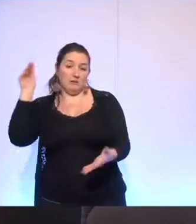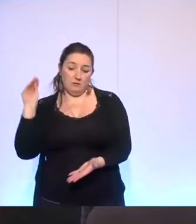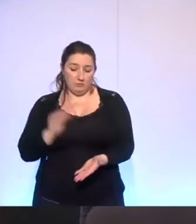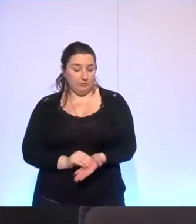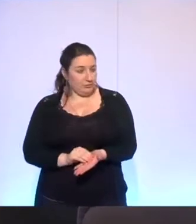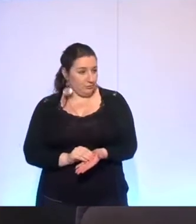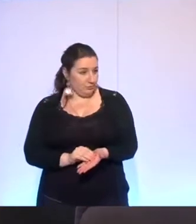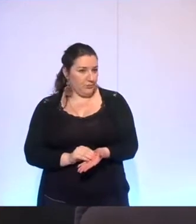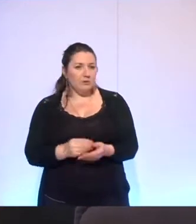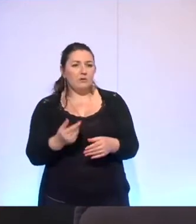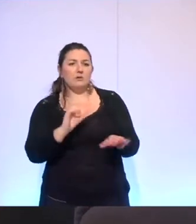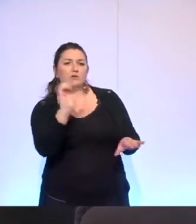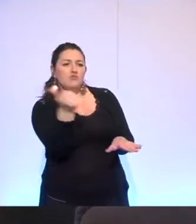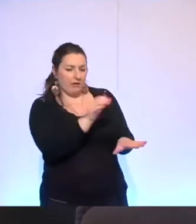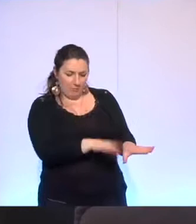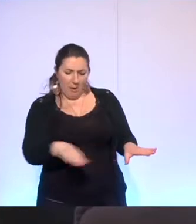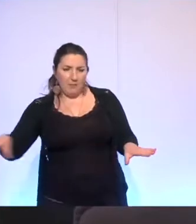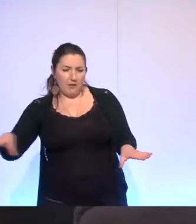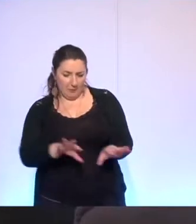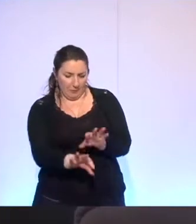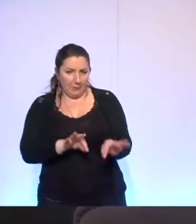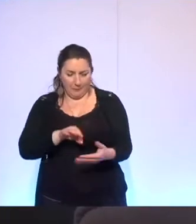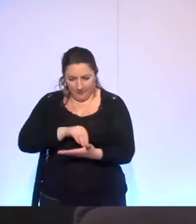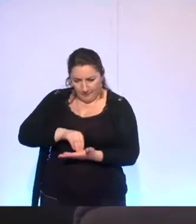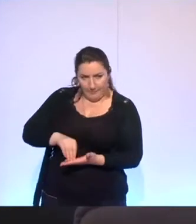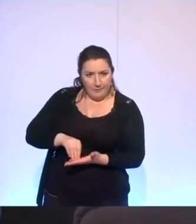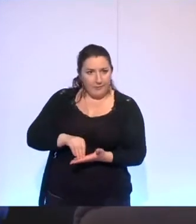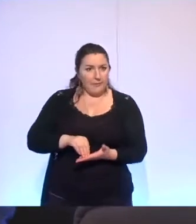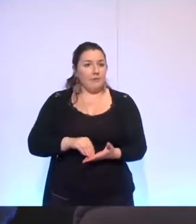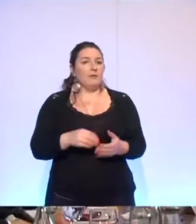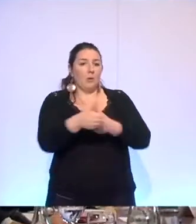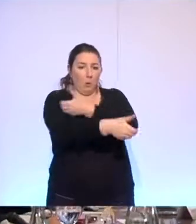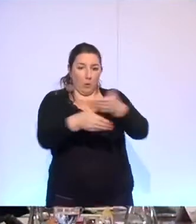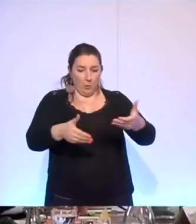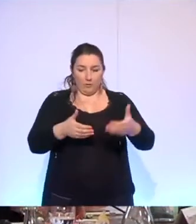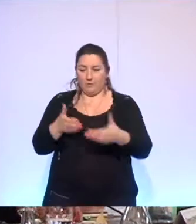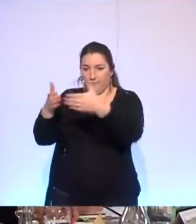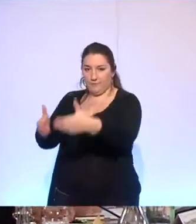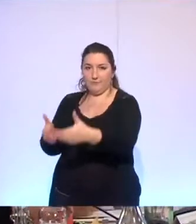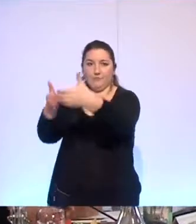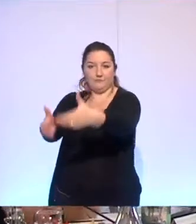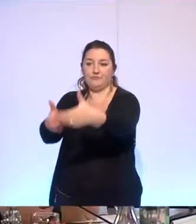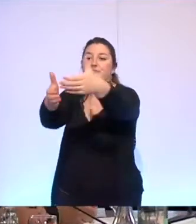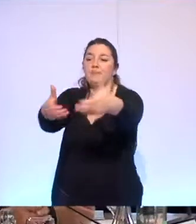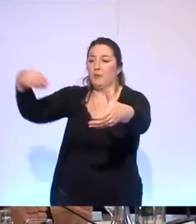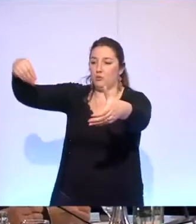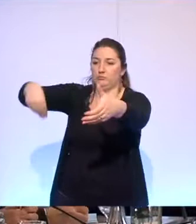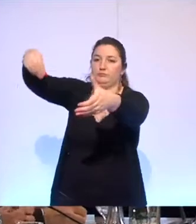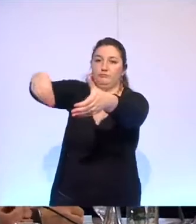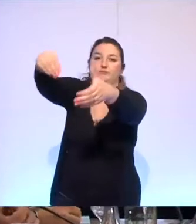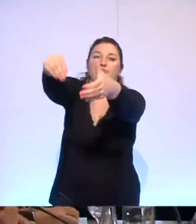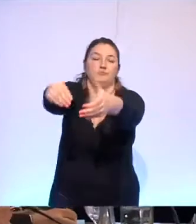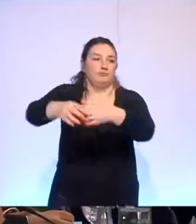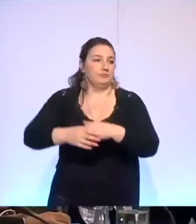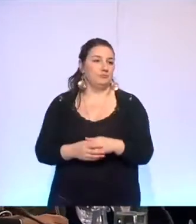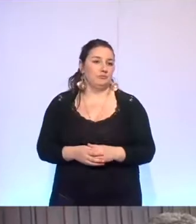sur votre table. Et on va passer donc auprès de vous avec l'urne pour que vous remettiez votre